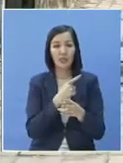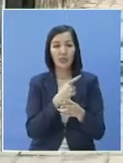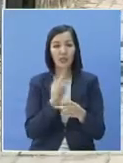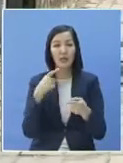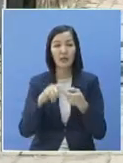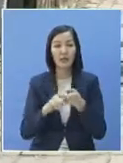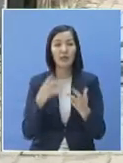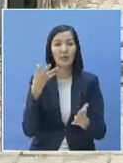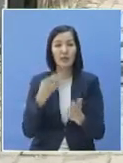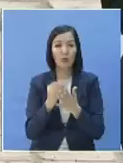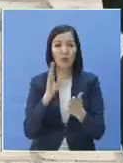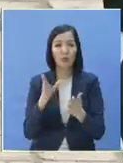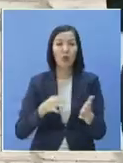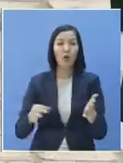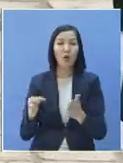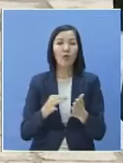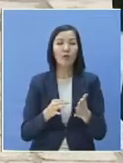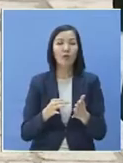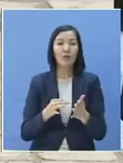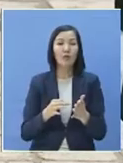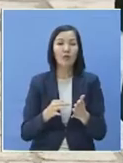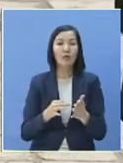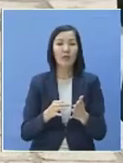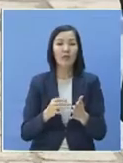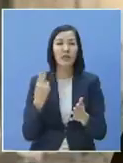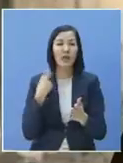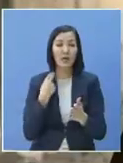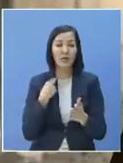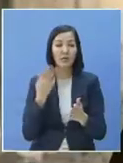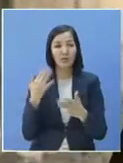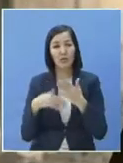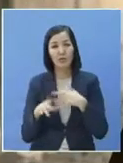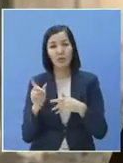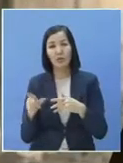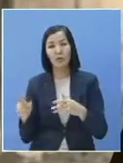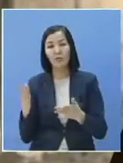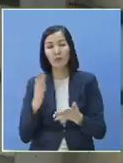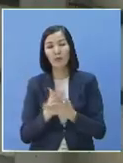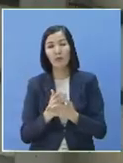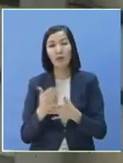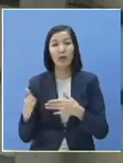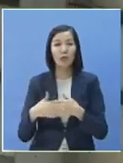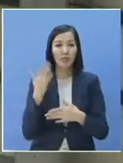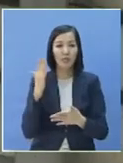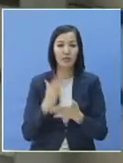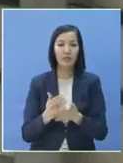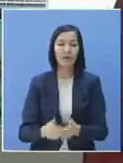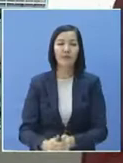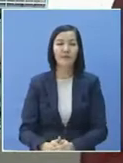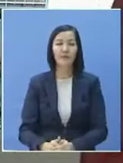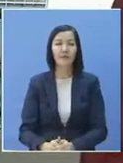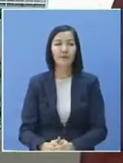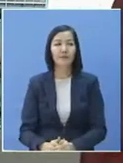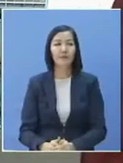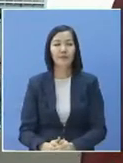байланысты өтейді. Сондай-ақ облыста тиісті қарызды төлемейтіндер де аз емес. Оларға арнайы жаза да қолданылады.